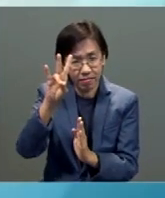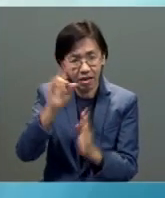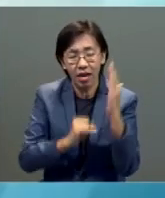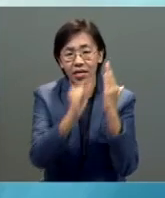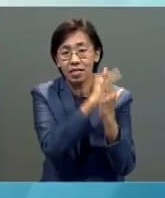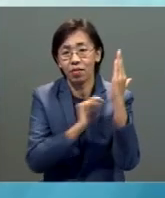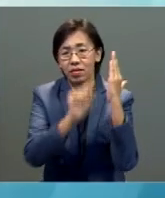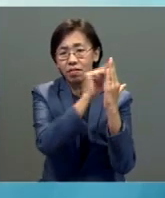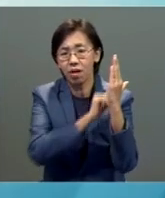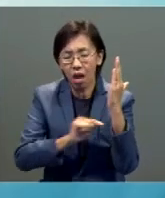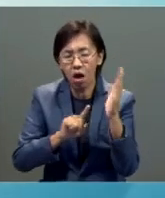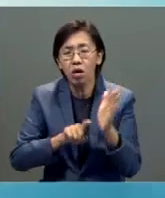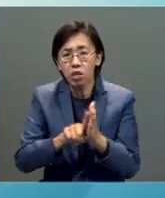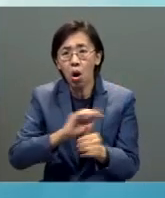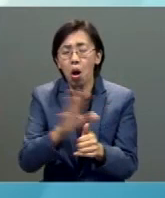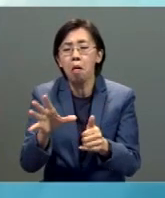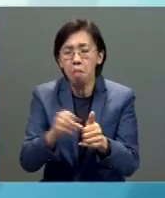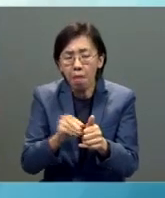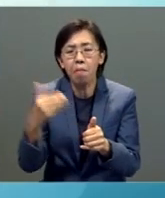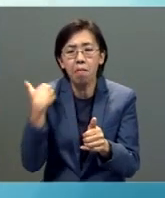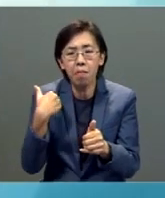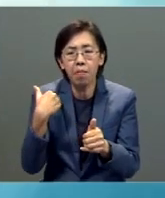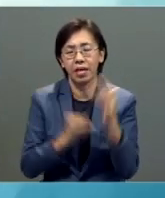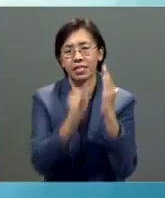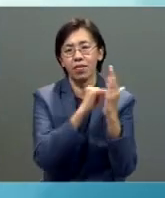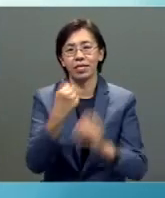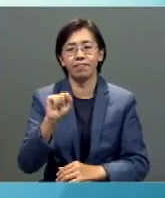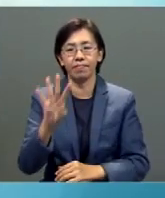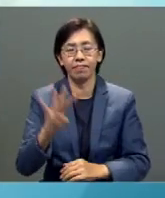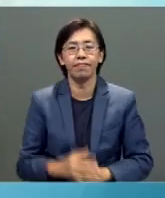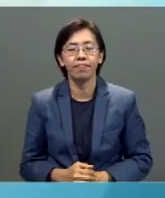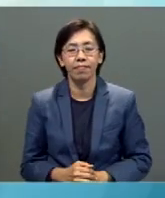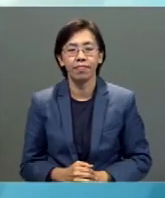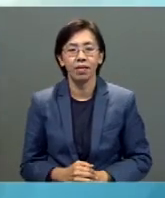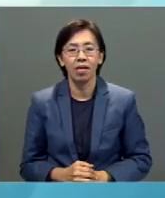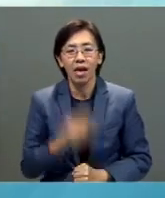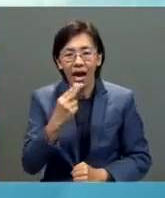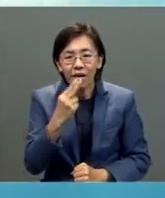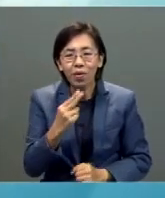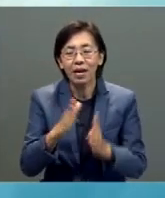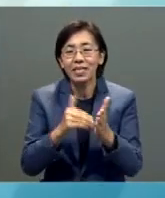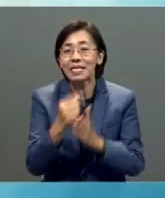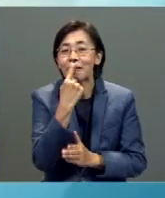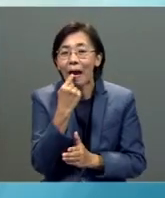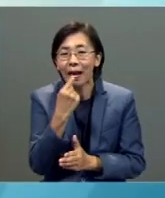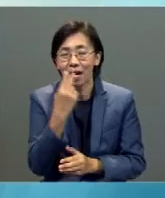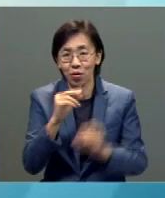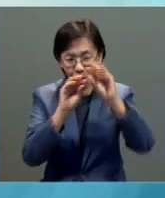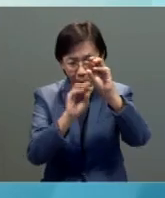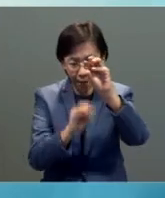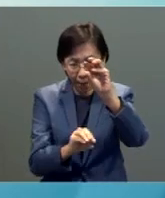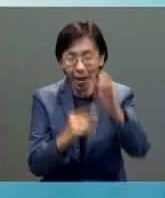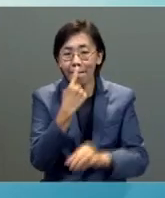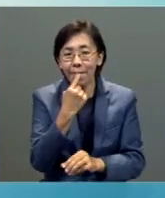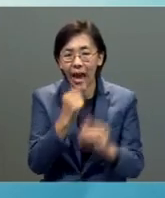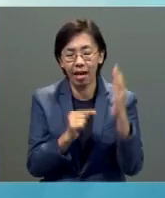ที่ยังมีรายงานผู้ป่วยอยู่นะครับถึง14จังหวัดนะครับตามกลุ่มจังหวัดที่เป็นสีแดงนะครับเราจะเห็นว่ากระจายตัว